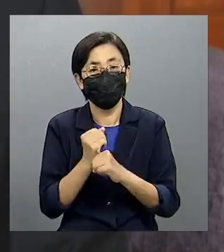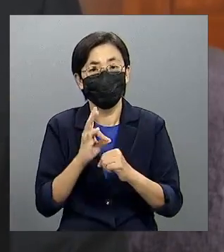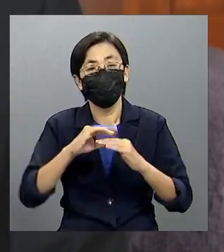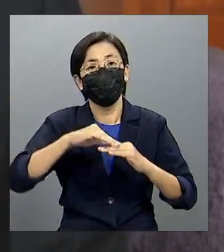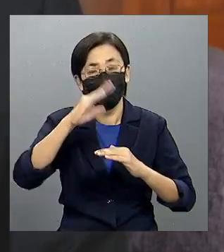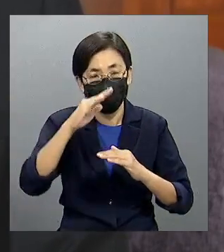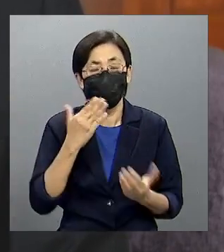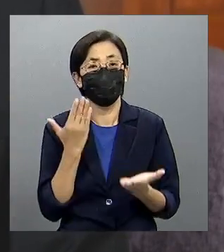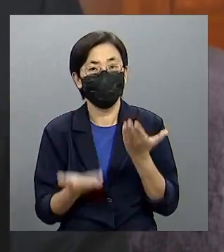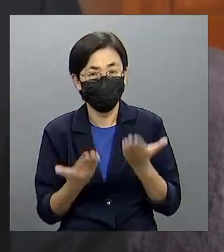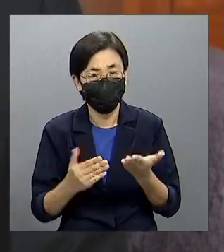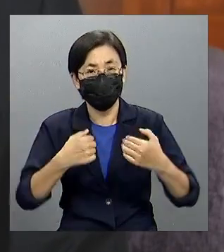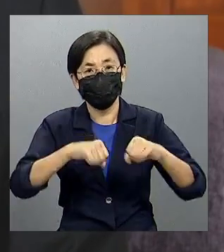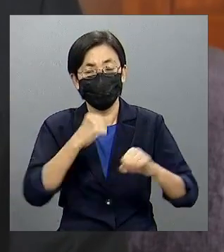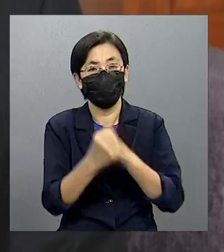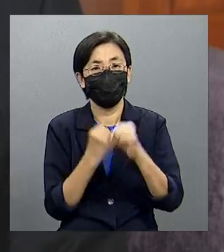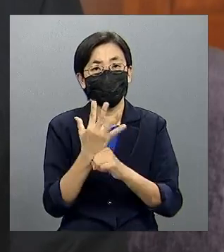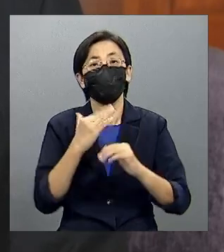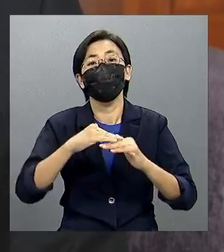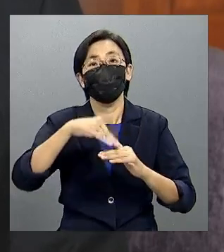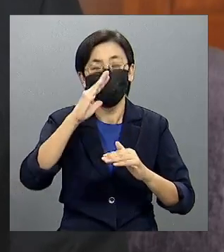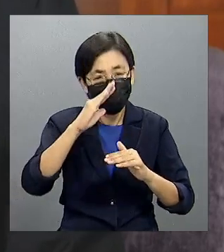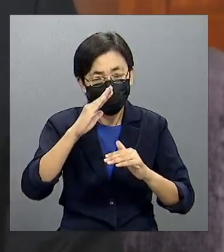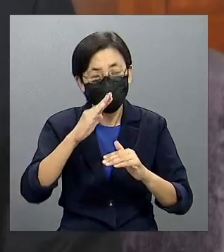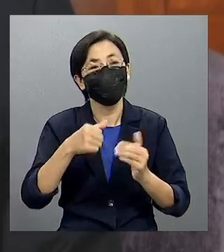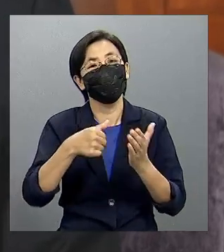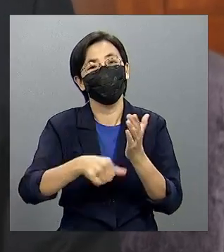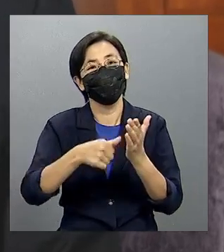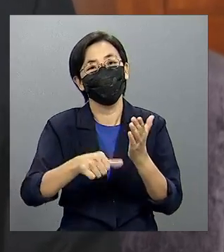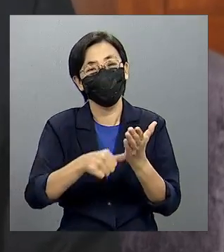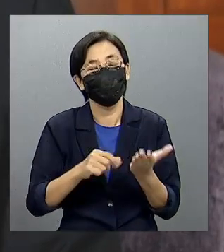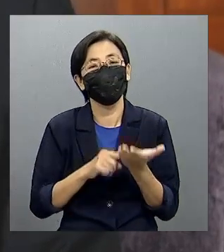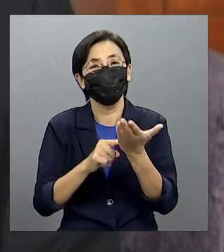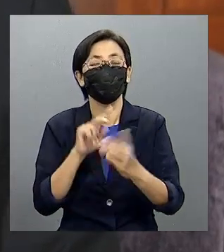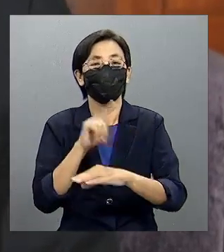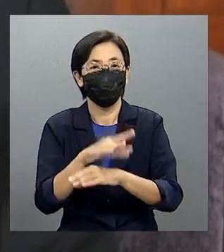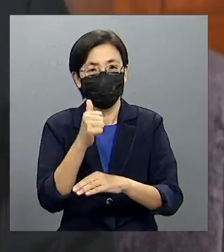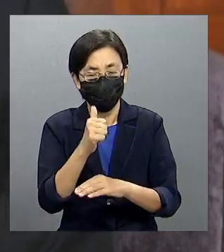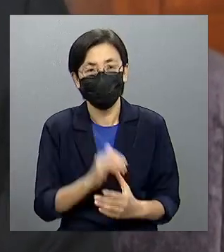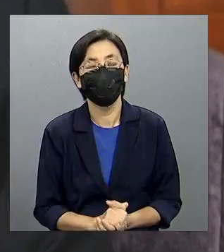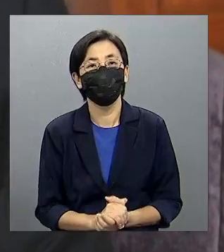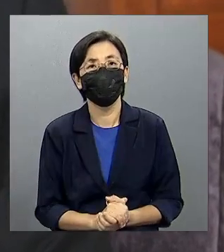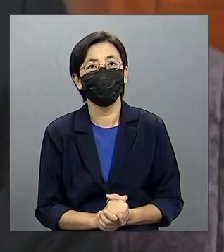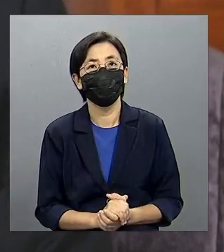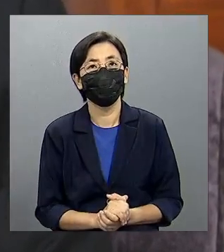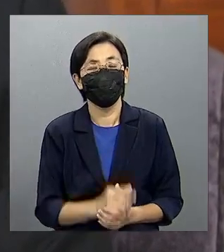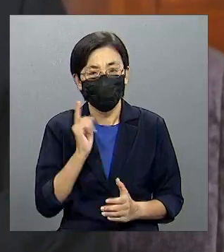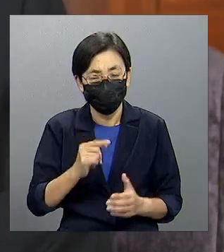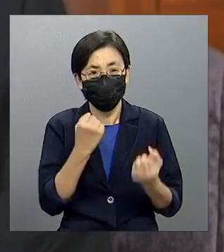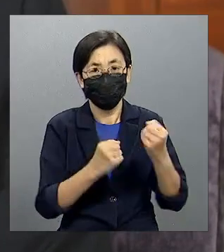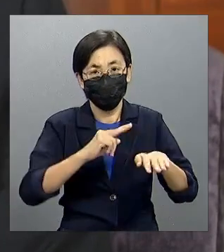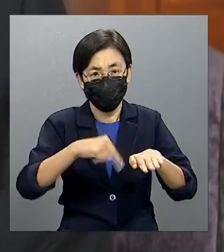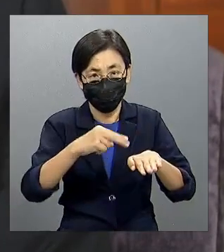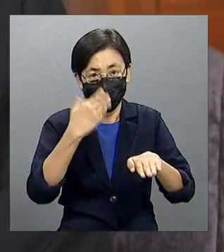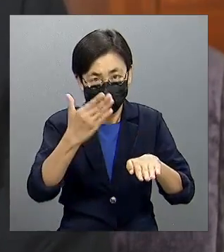ที่เกิน5ปีก็สามารถยื่นภาษีออนไลน์ได้เลยแต่ยังไงก็ตามก็ต้องไปตรวจสภาพก่อนนะครับพอตรวจสภาพเส